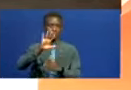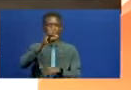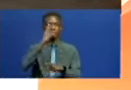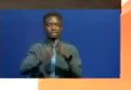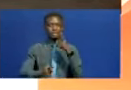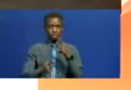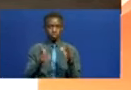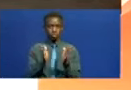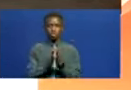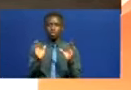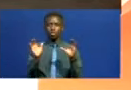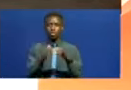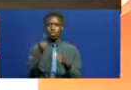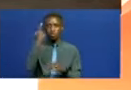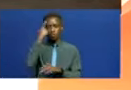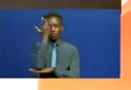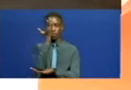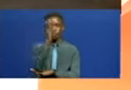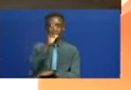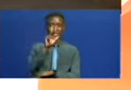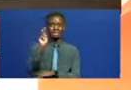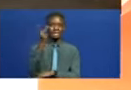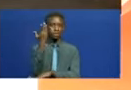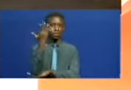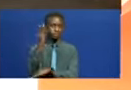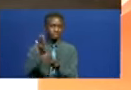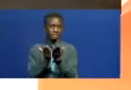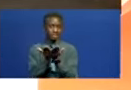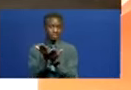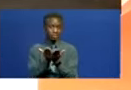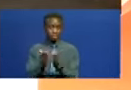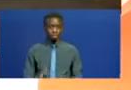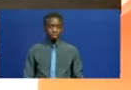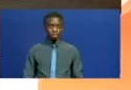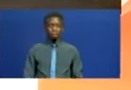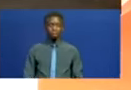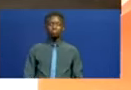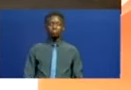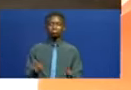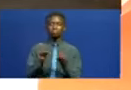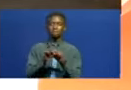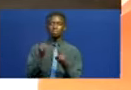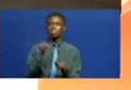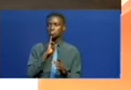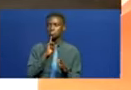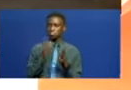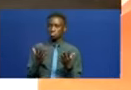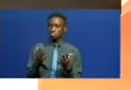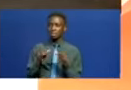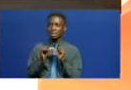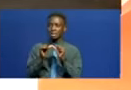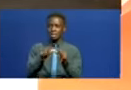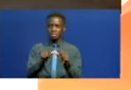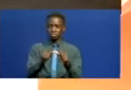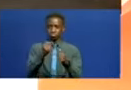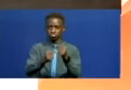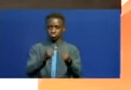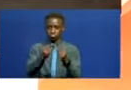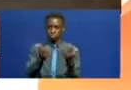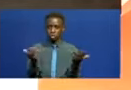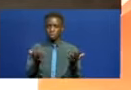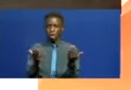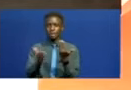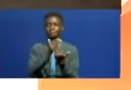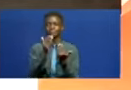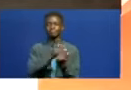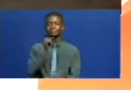na shirika la huduma ya msitu humo nchini kuhusiana na usimamizi endelevu wa misitu, huku wakinufaika kutokana na rasilimali za